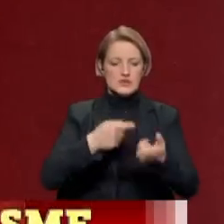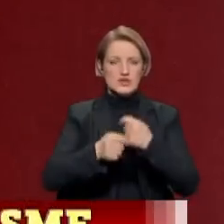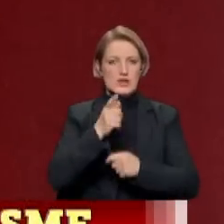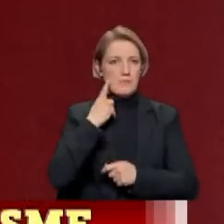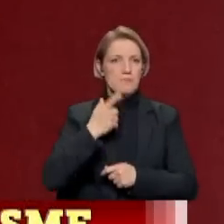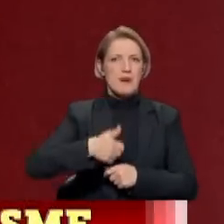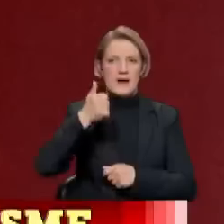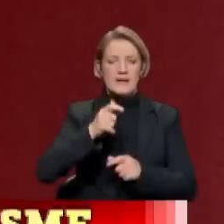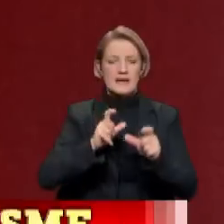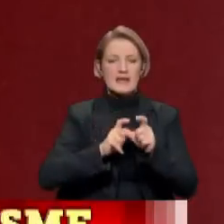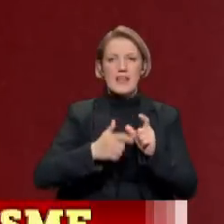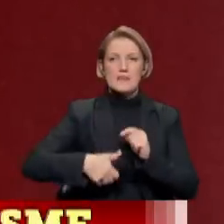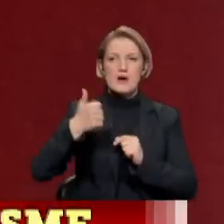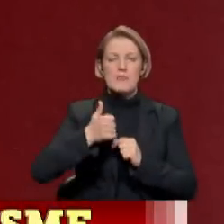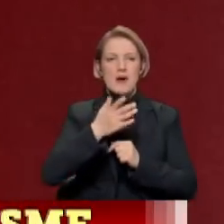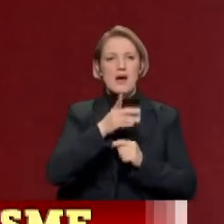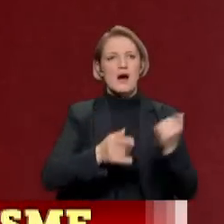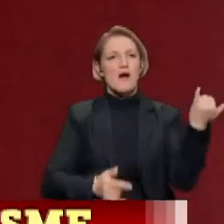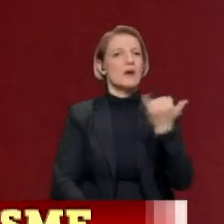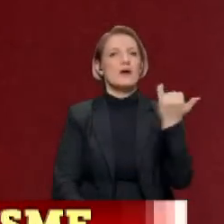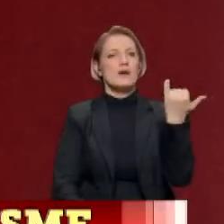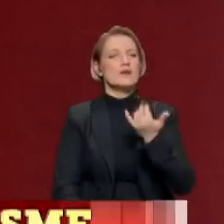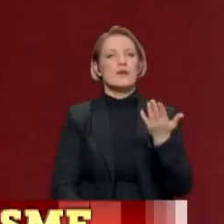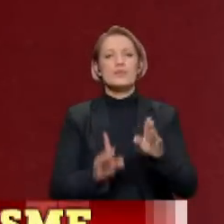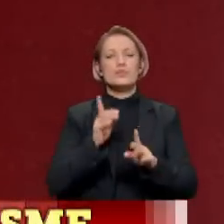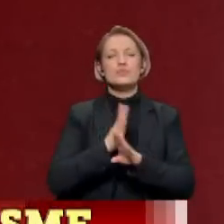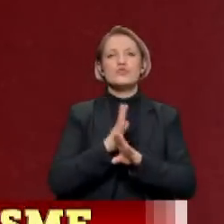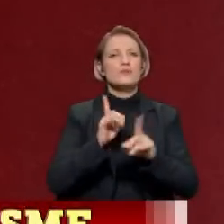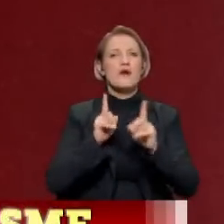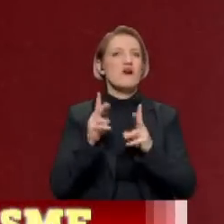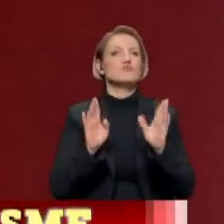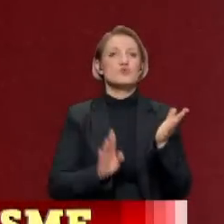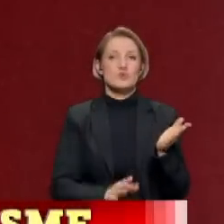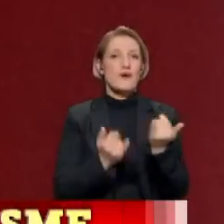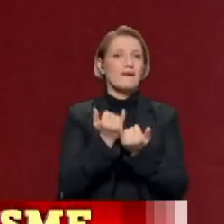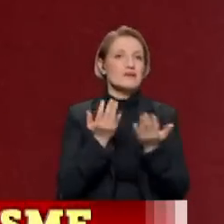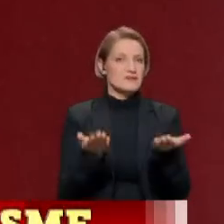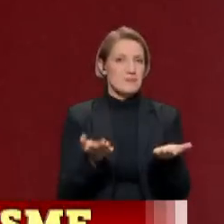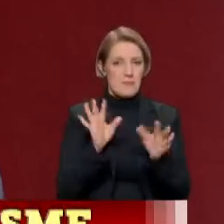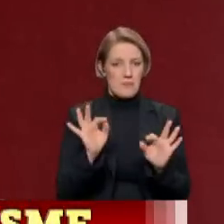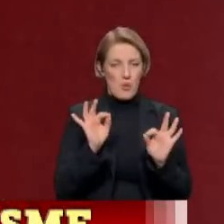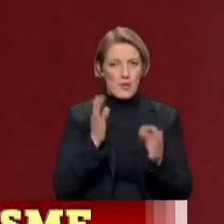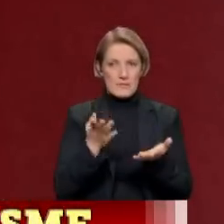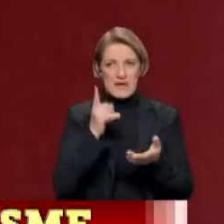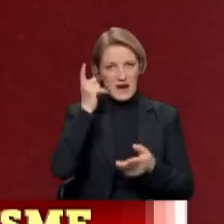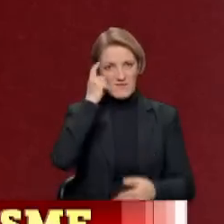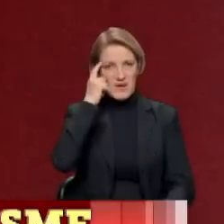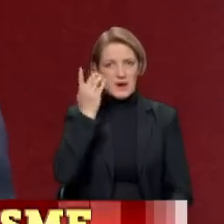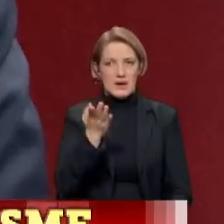Genel Başkanımıza her ağzını açtığında hakaret ediyor. Niye açmıyorsun kardeşim? Böyle bir mantık, böyle bir